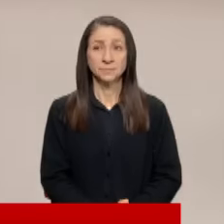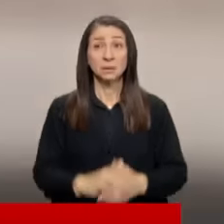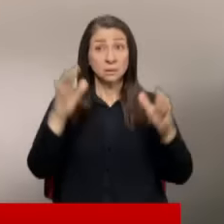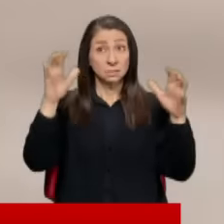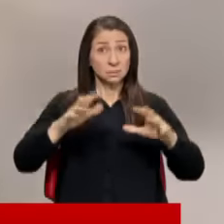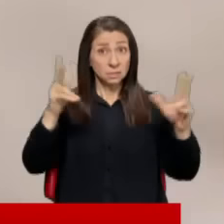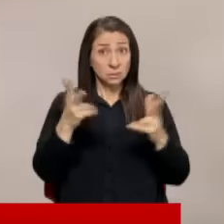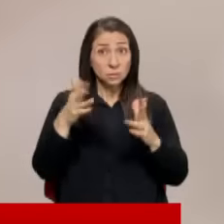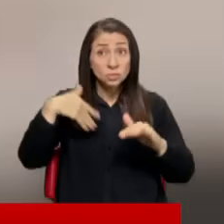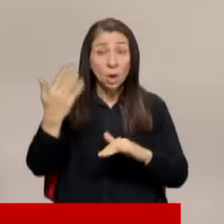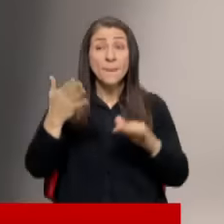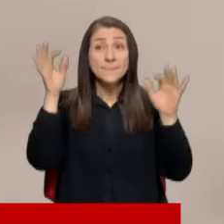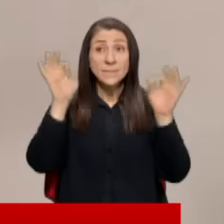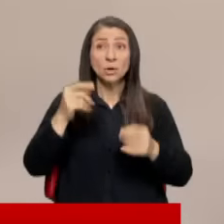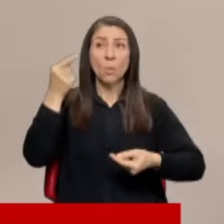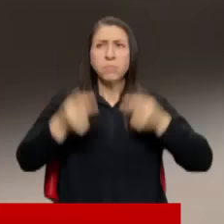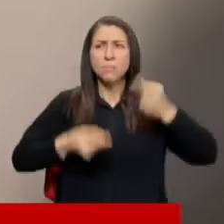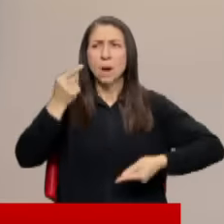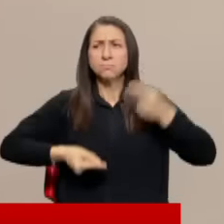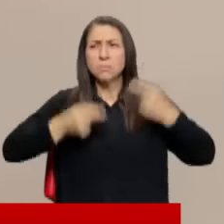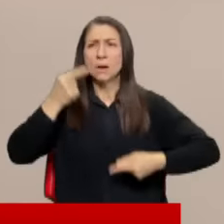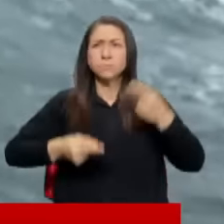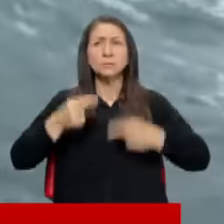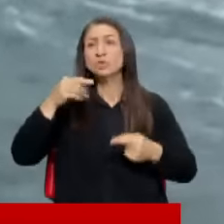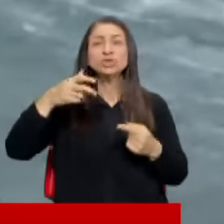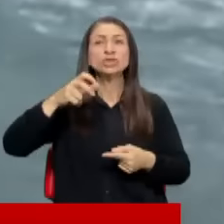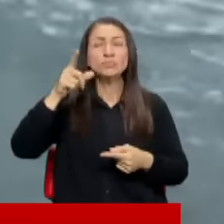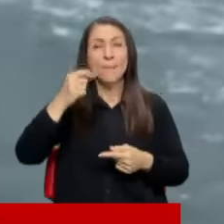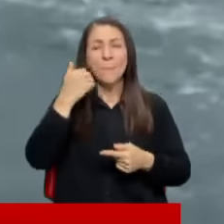Sağanak yağışın ardından başlayan dolu Çeşme'ye beyaza bürüdü.